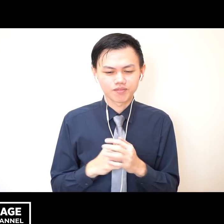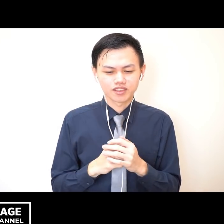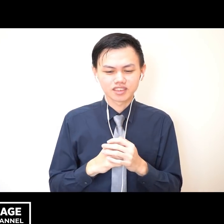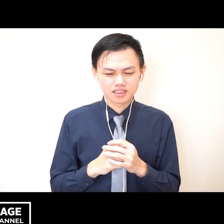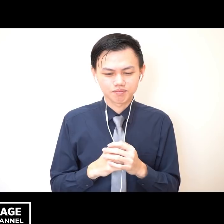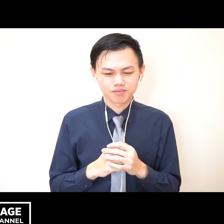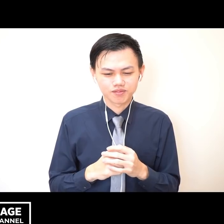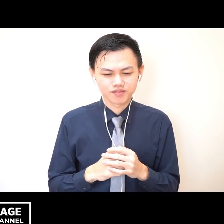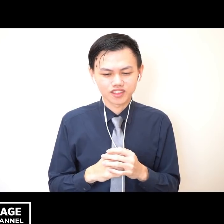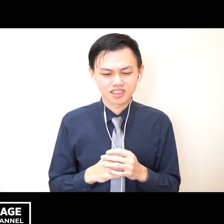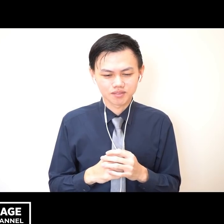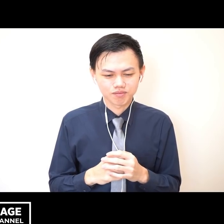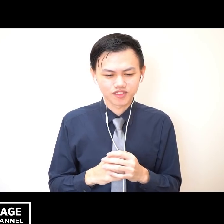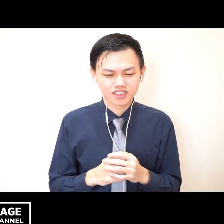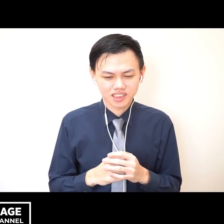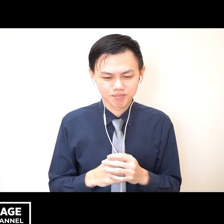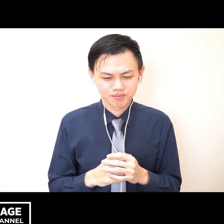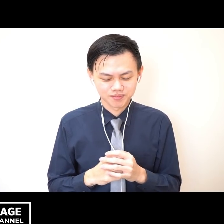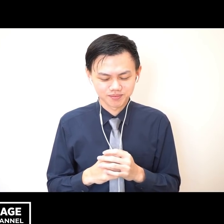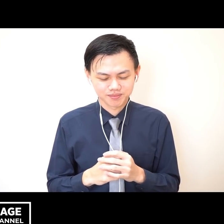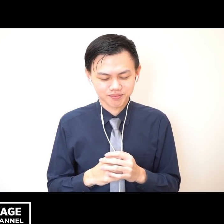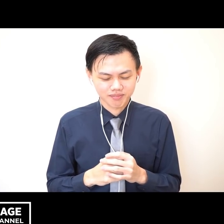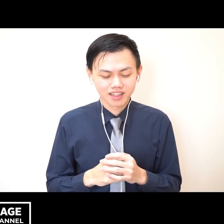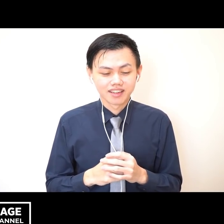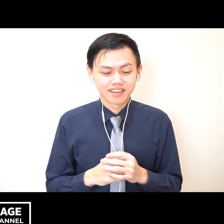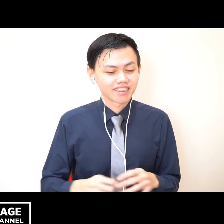murid-muridku, yaitu jikalau kamu saling